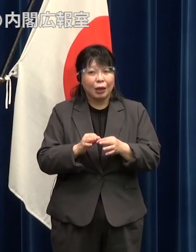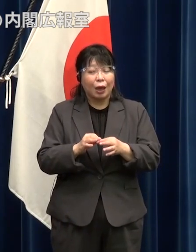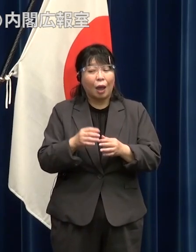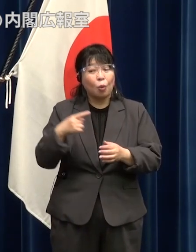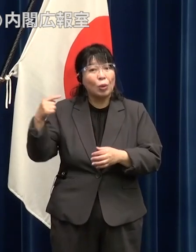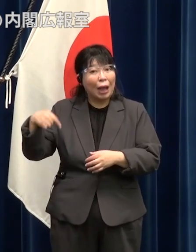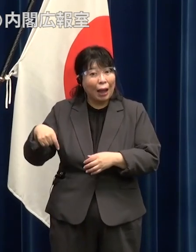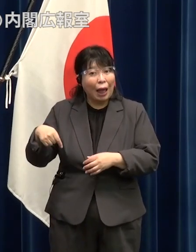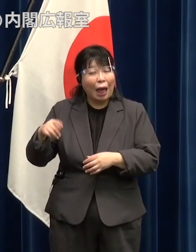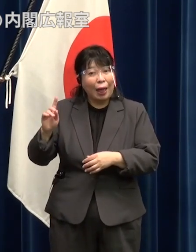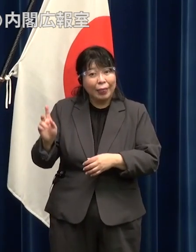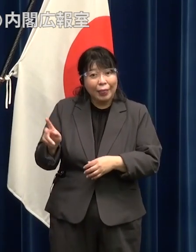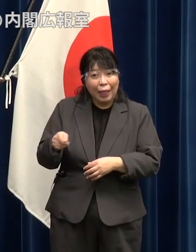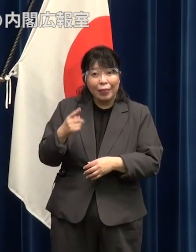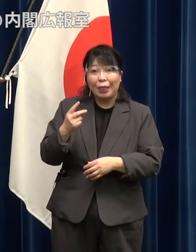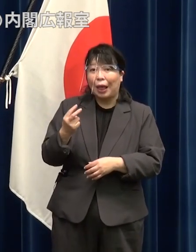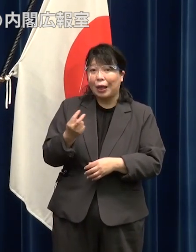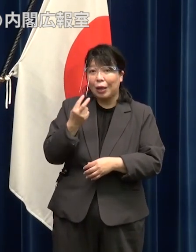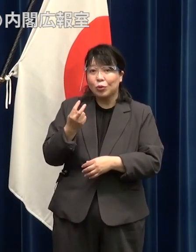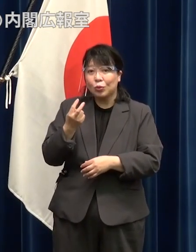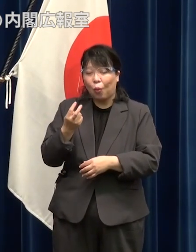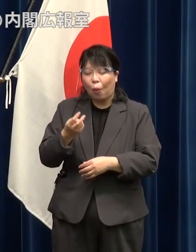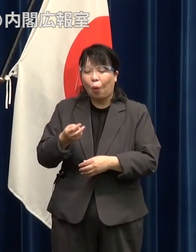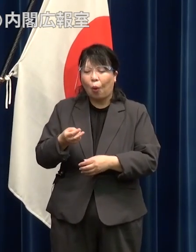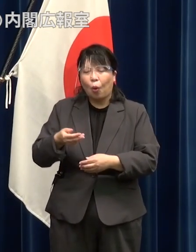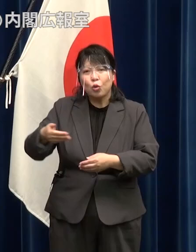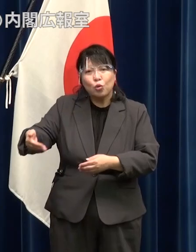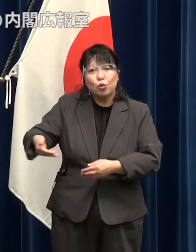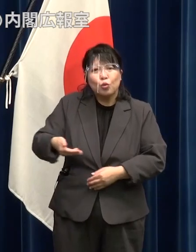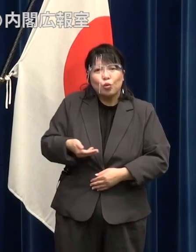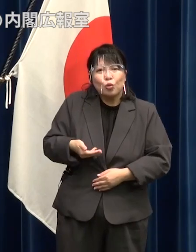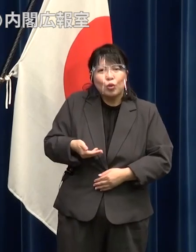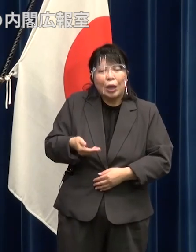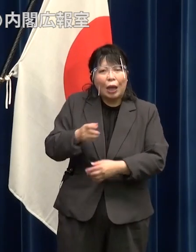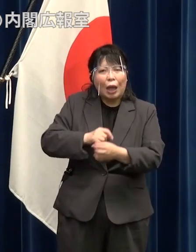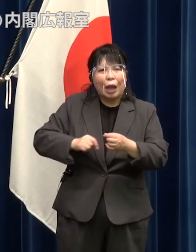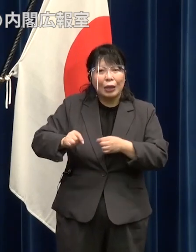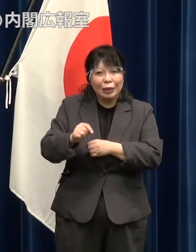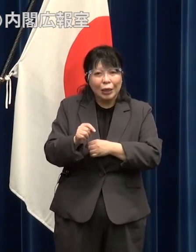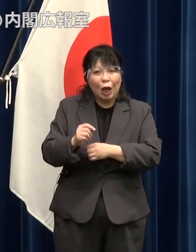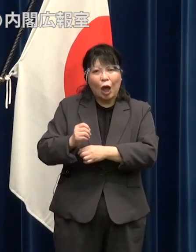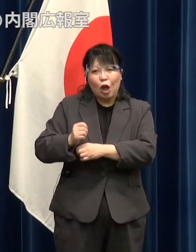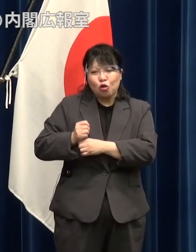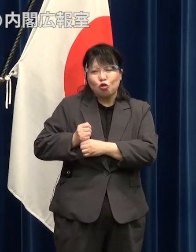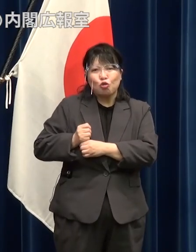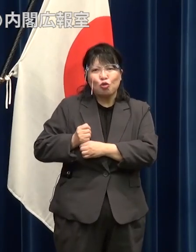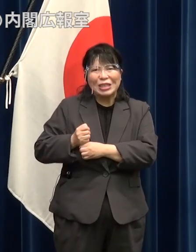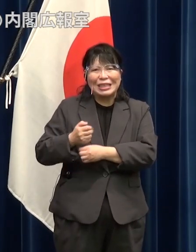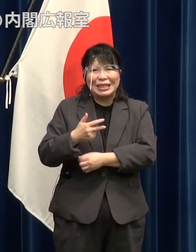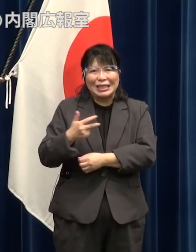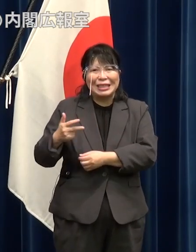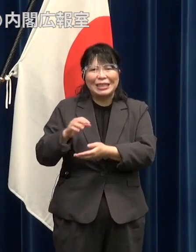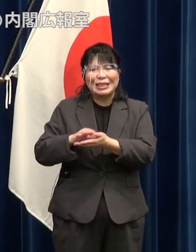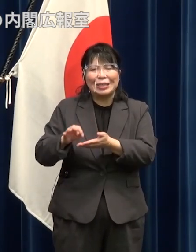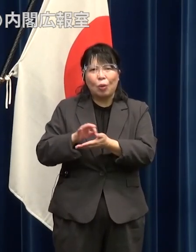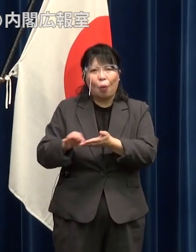してその代わりに日本から軍事利用も可能な中古車